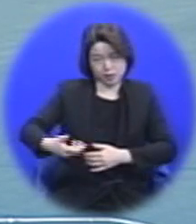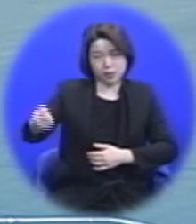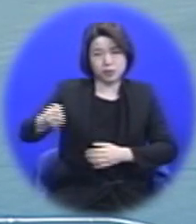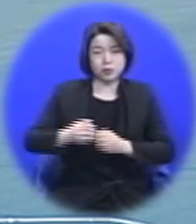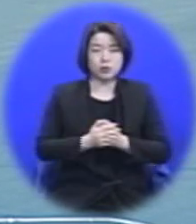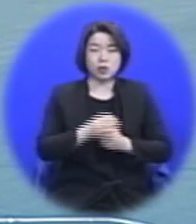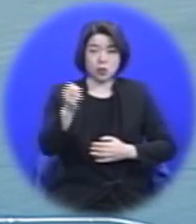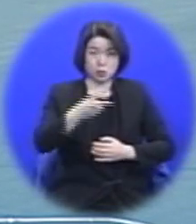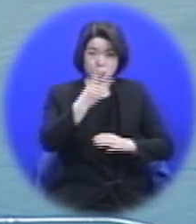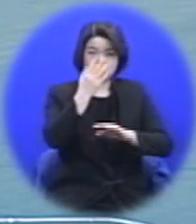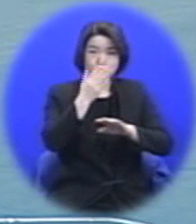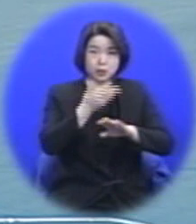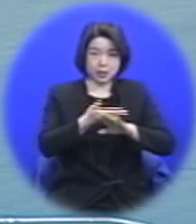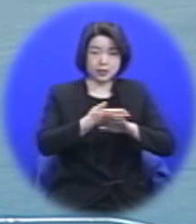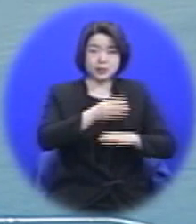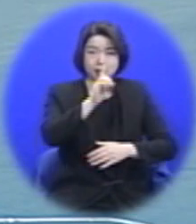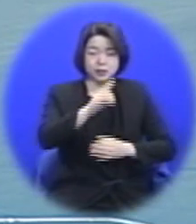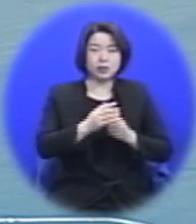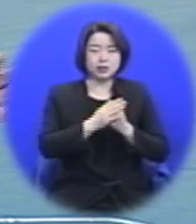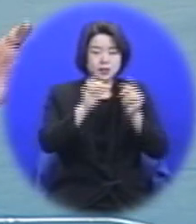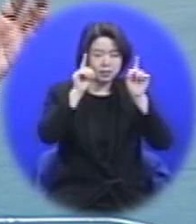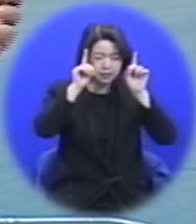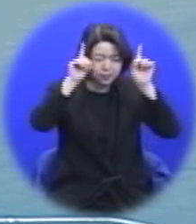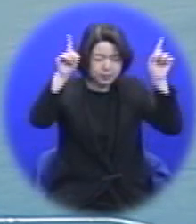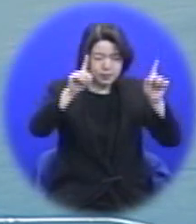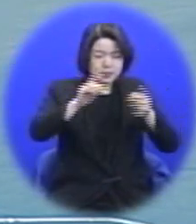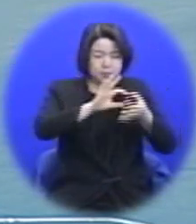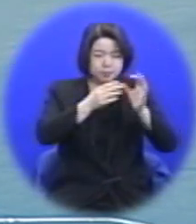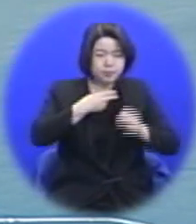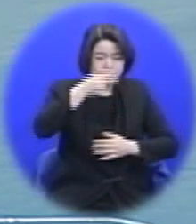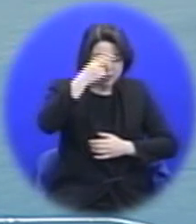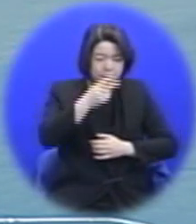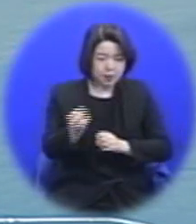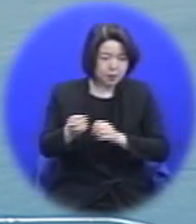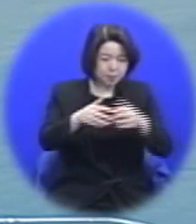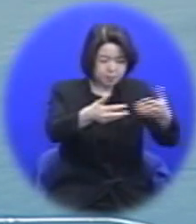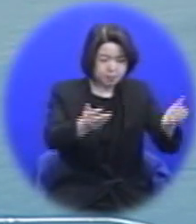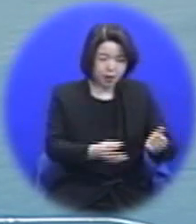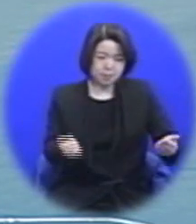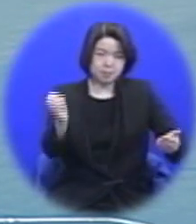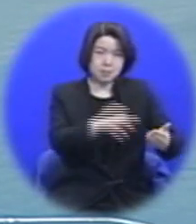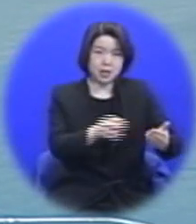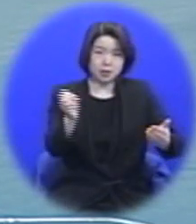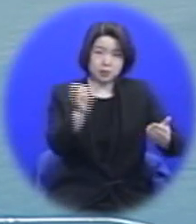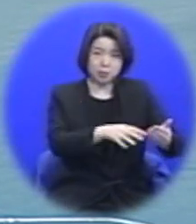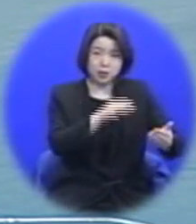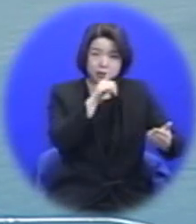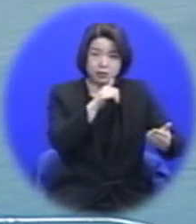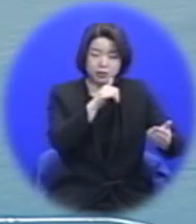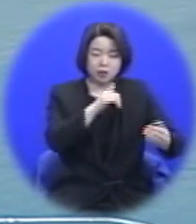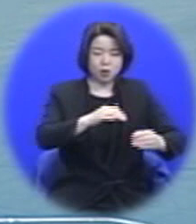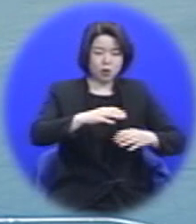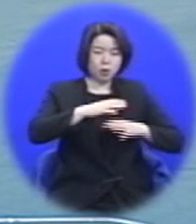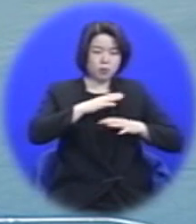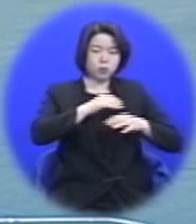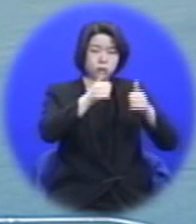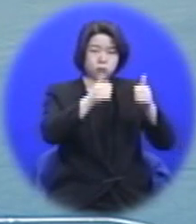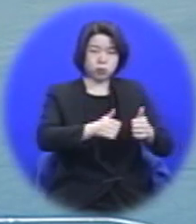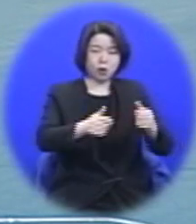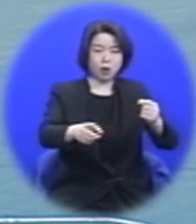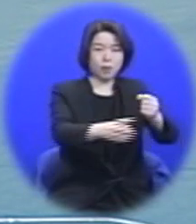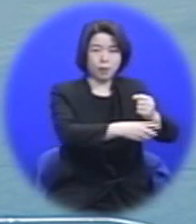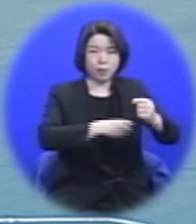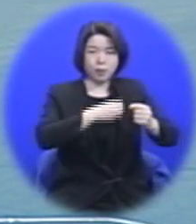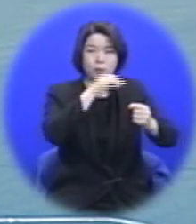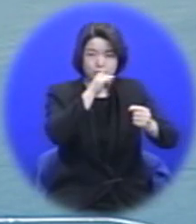또 하나는 진노의 포도주 틀에 내 던짐을 받는 무서운 심판의 추수가